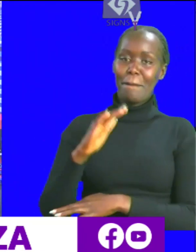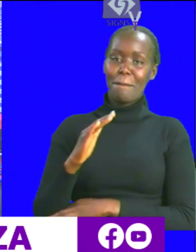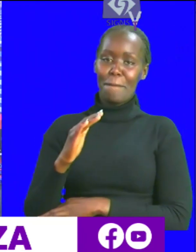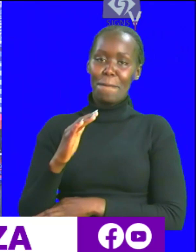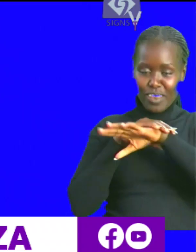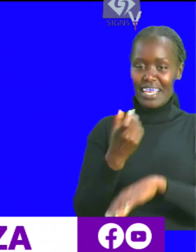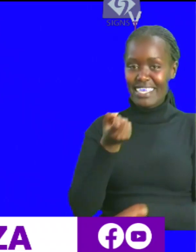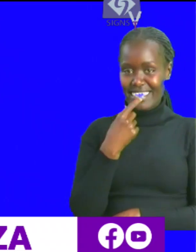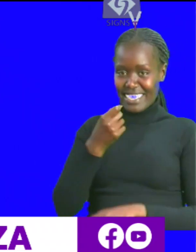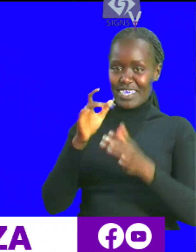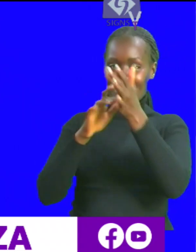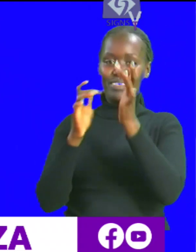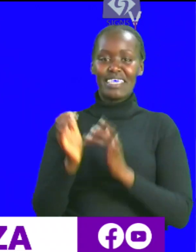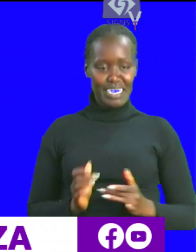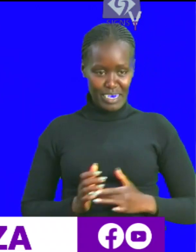si ndio?